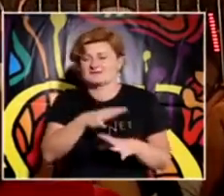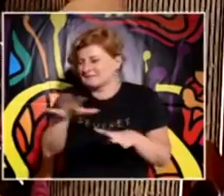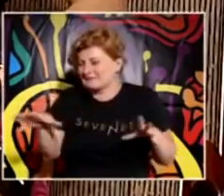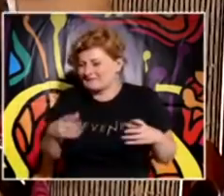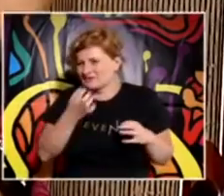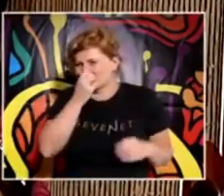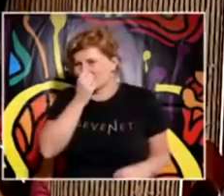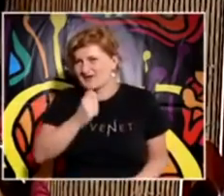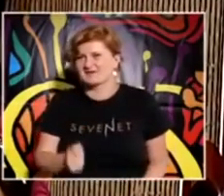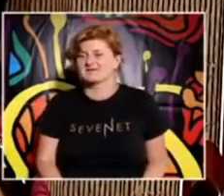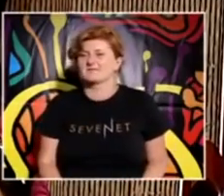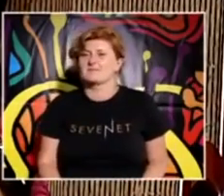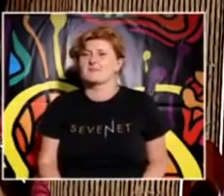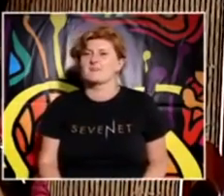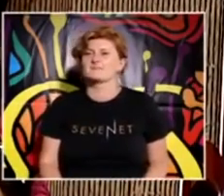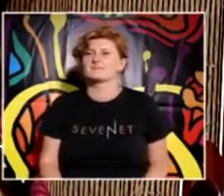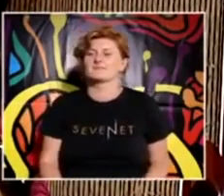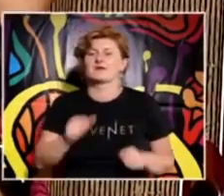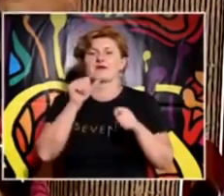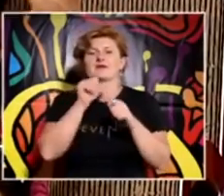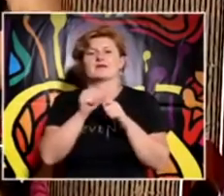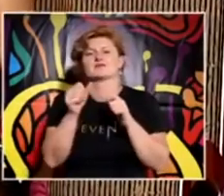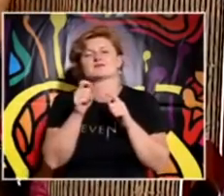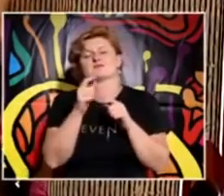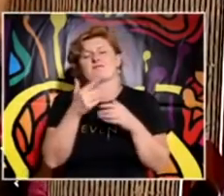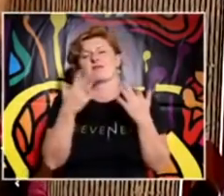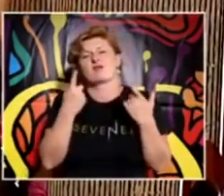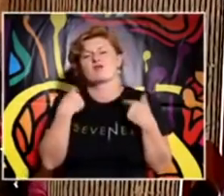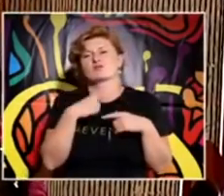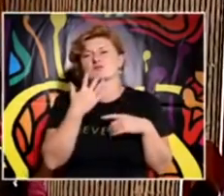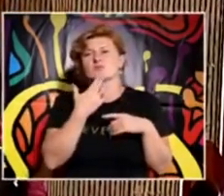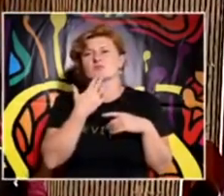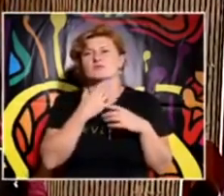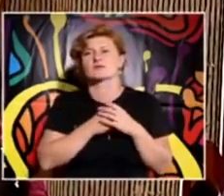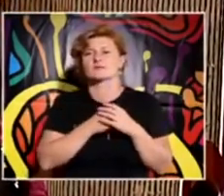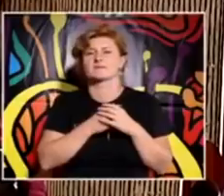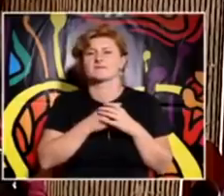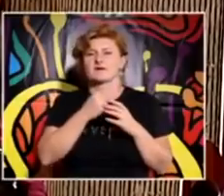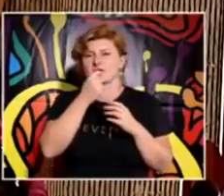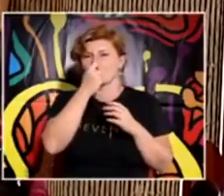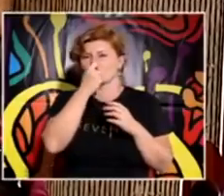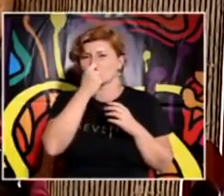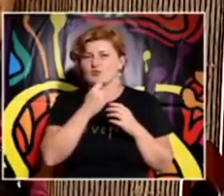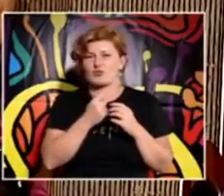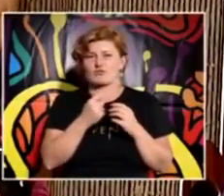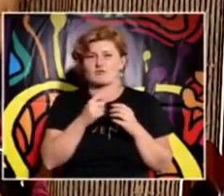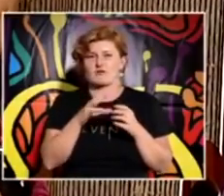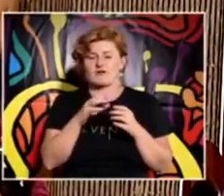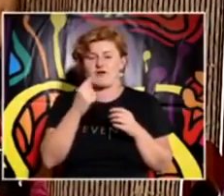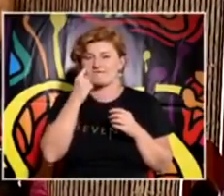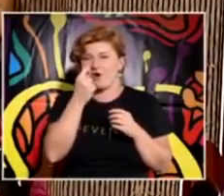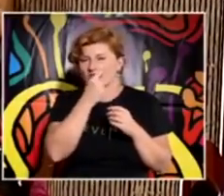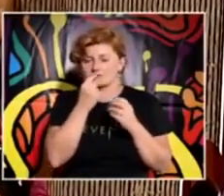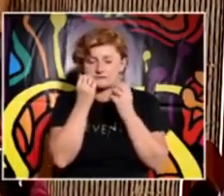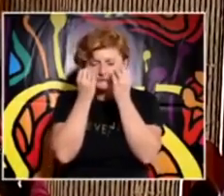Ja tak zawsze mówię, że jest takie określenie, wiele osób mówi, że smród szczypie w oczy, na pewno je słyszeliście.